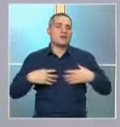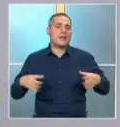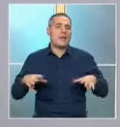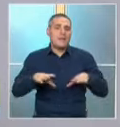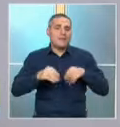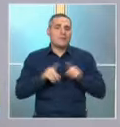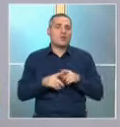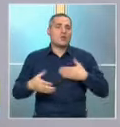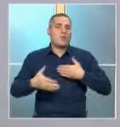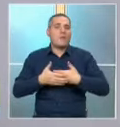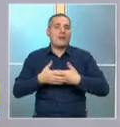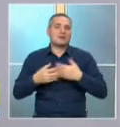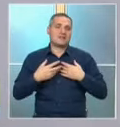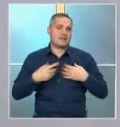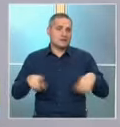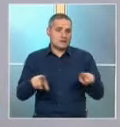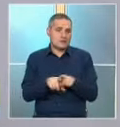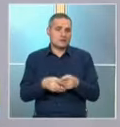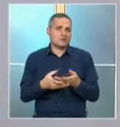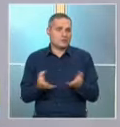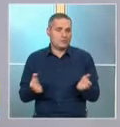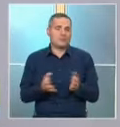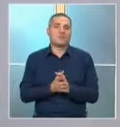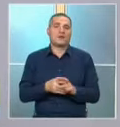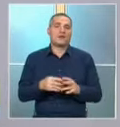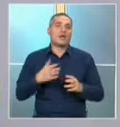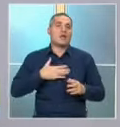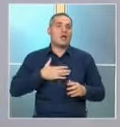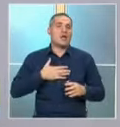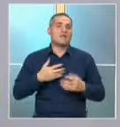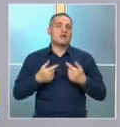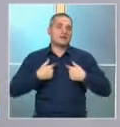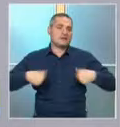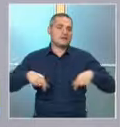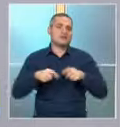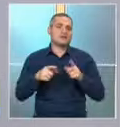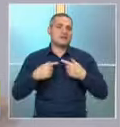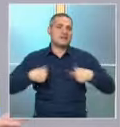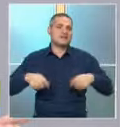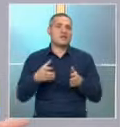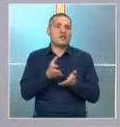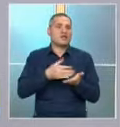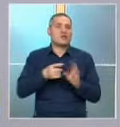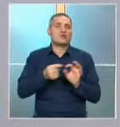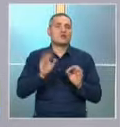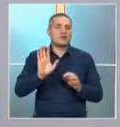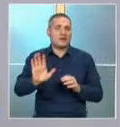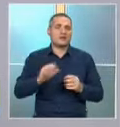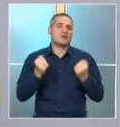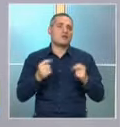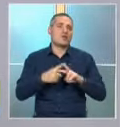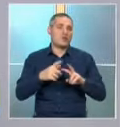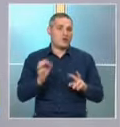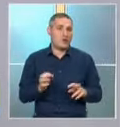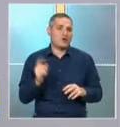много близки, ние тях също. Те имат, че ние сме, част от техния живот, то е така,